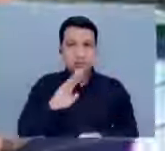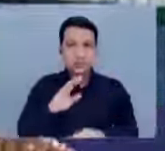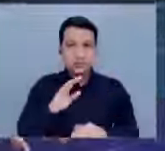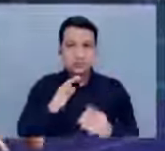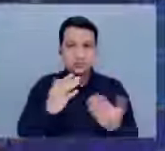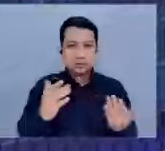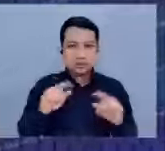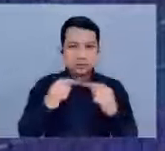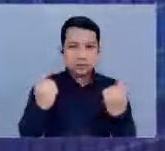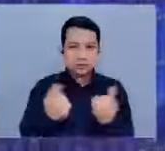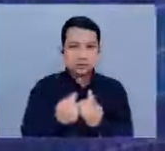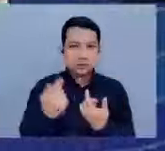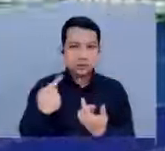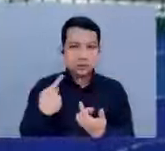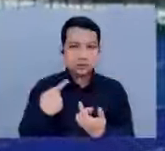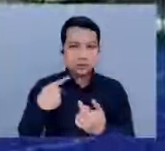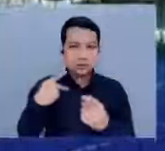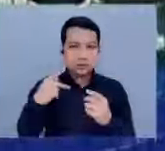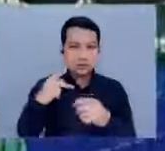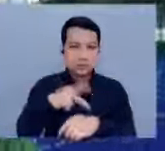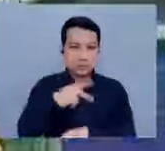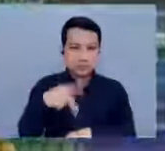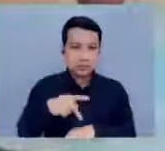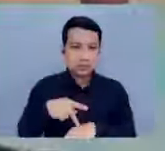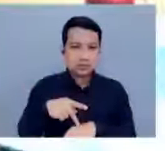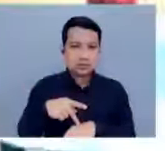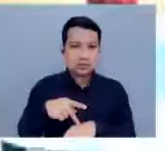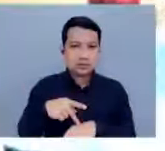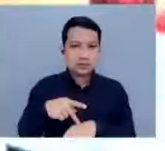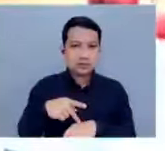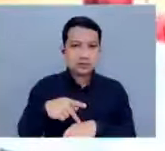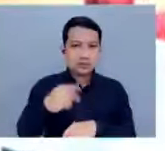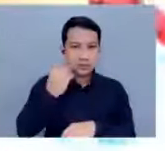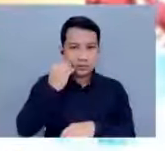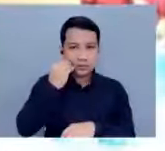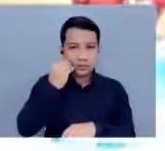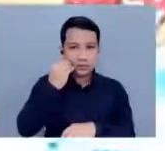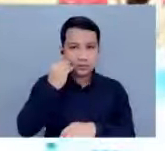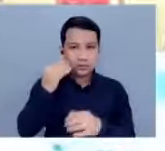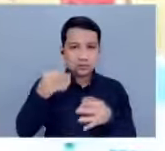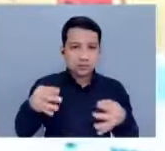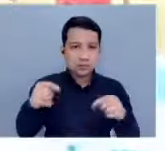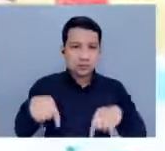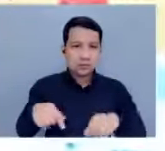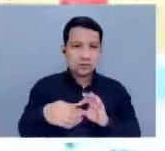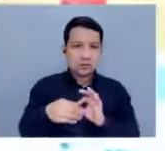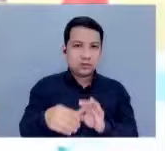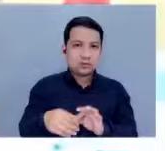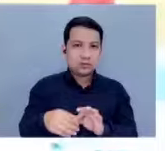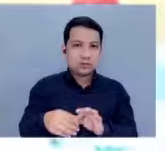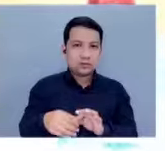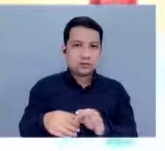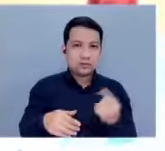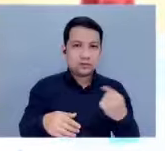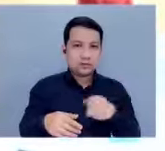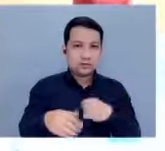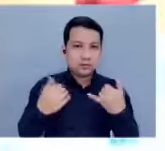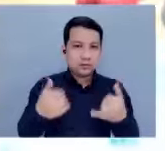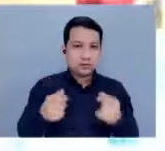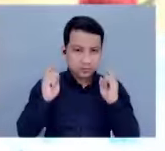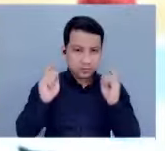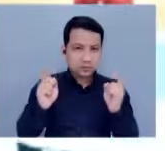dahil hawak ng Pinasang home crowd. First of all, we are playing at home. We can play faster than